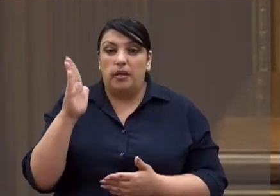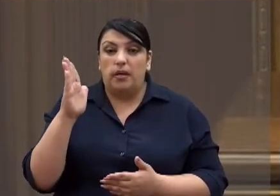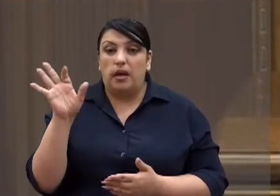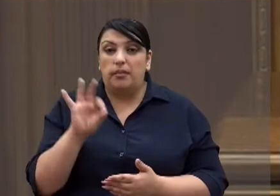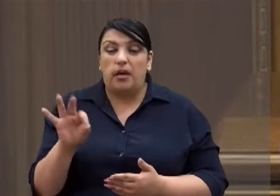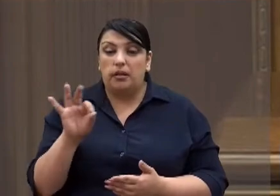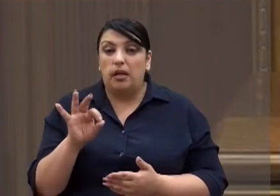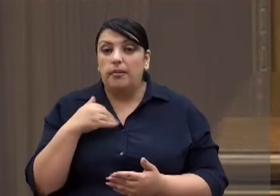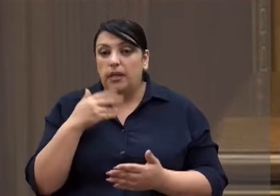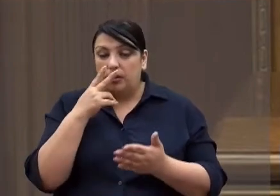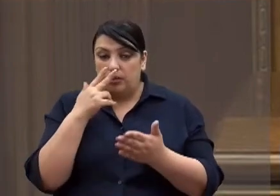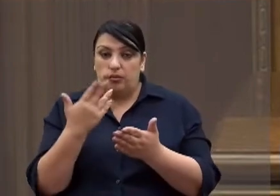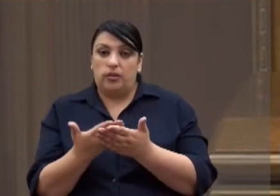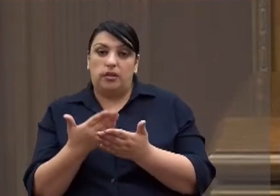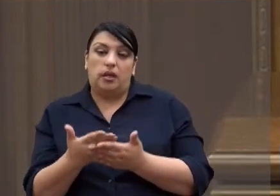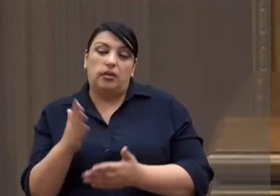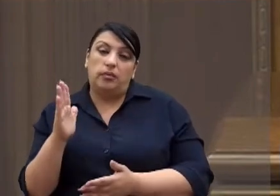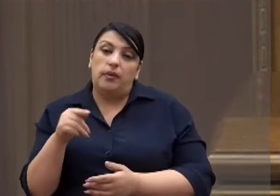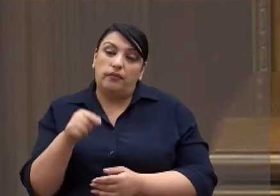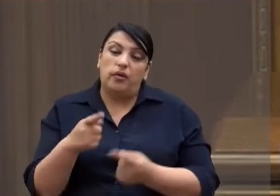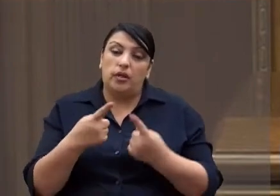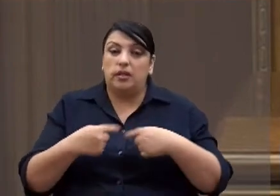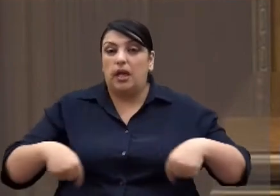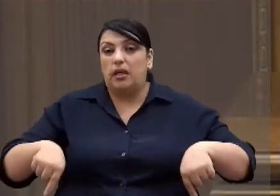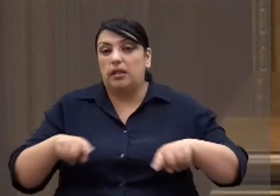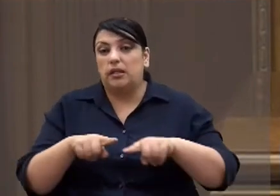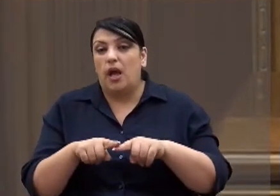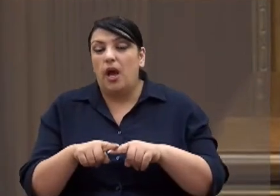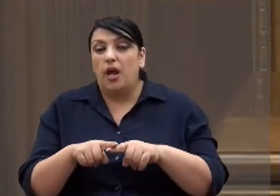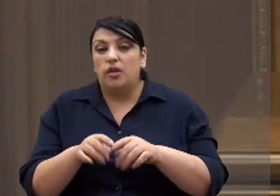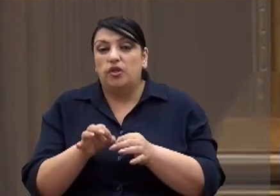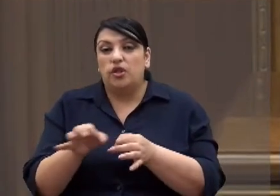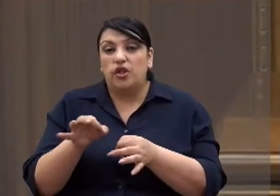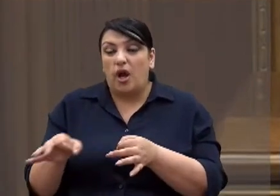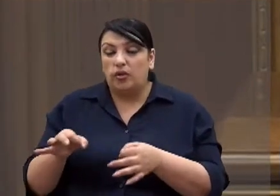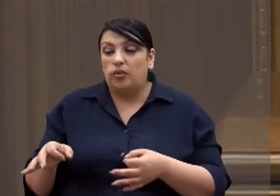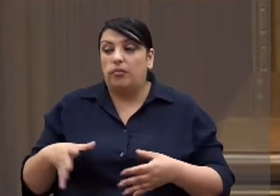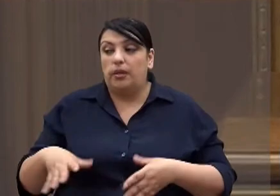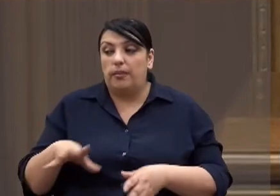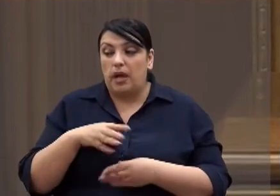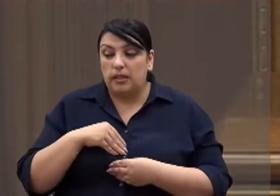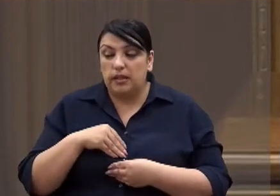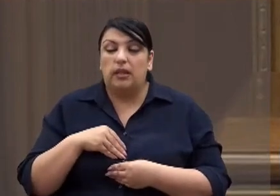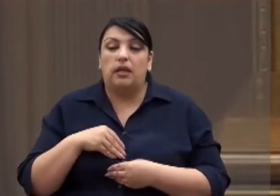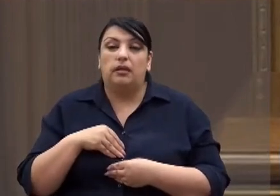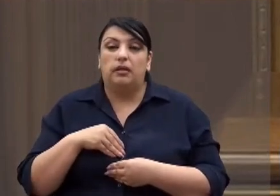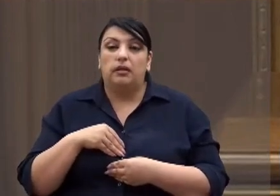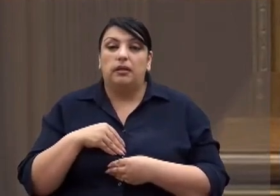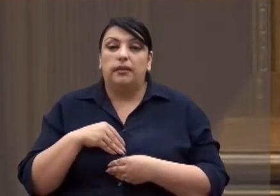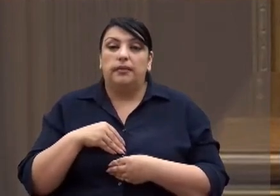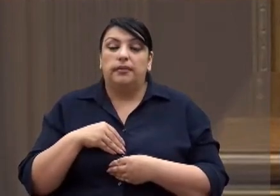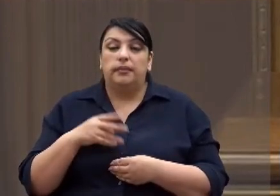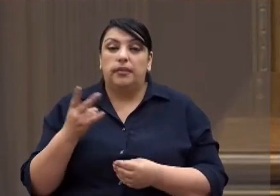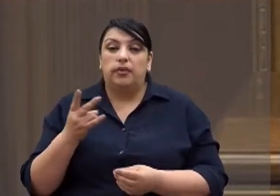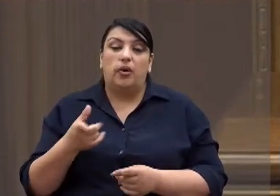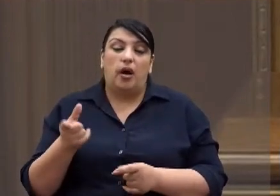վերաբերյալ ցույց ենք տալու, որ այս տարածաշրջանում մենք միասին ենք եւ միասին իհարկե մենք ավելի շատ բանի կարող